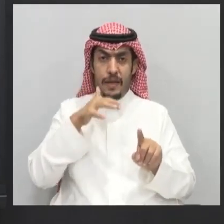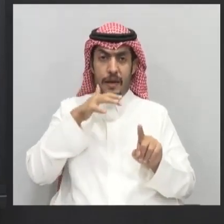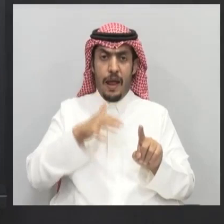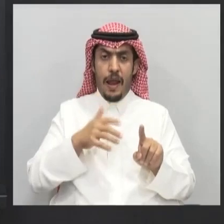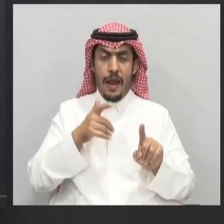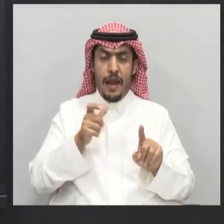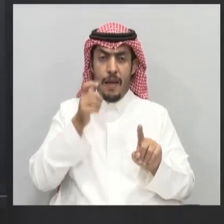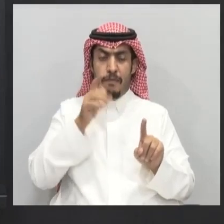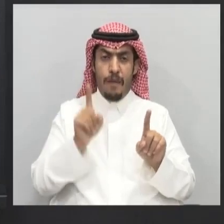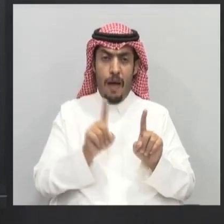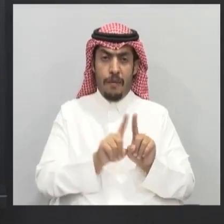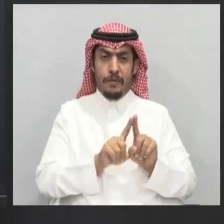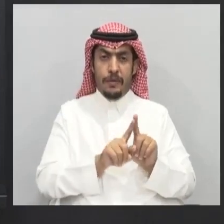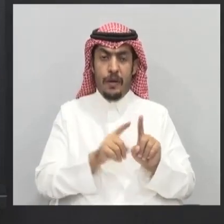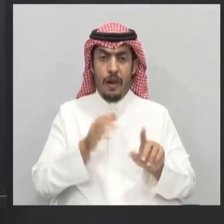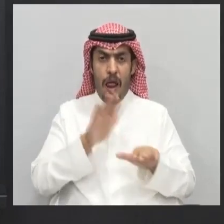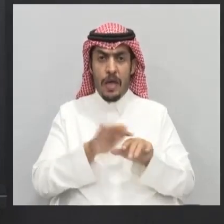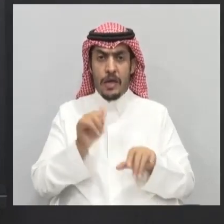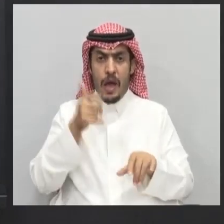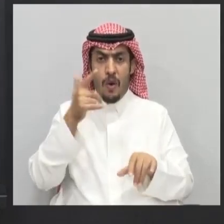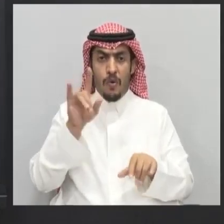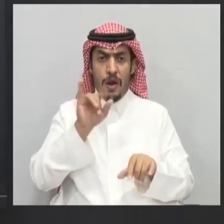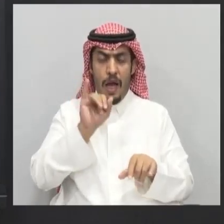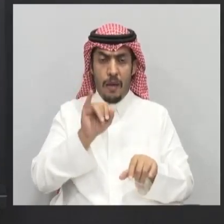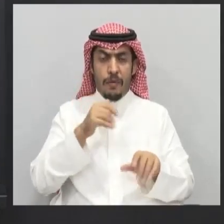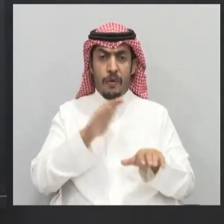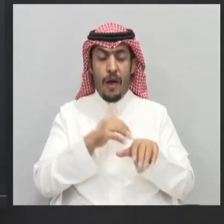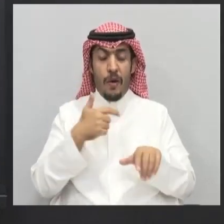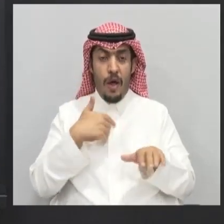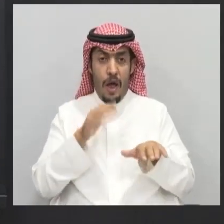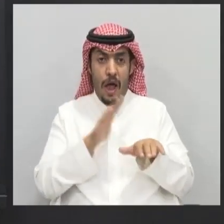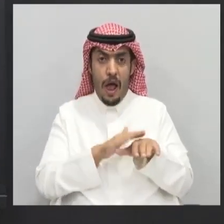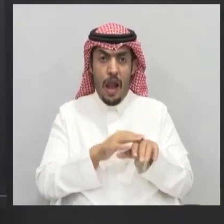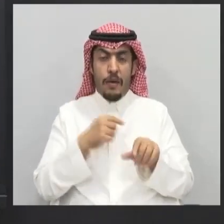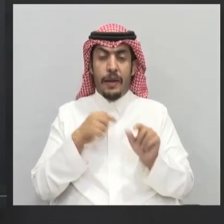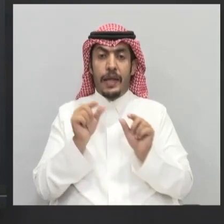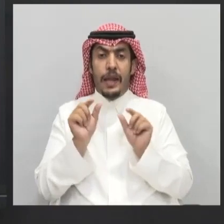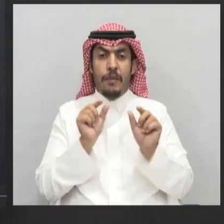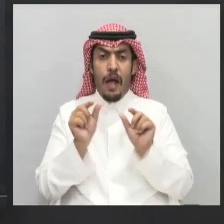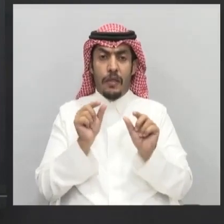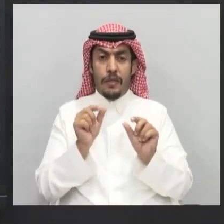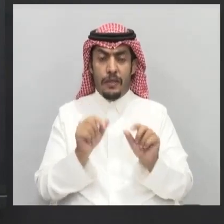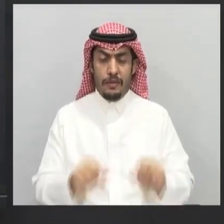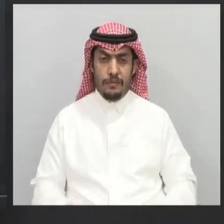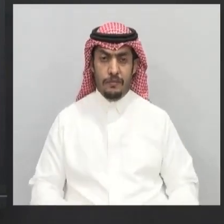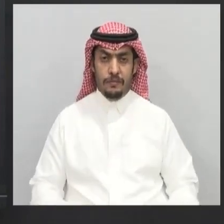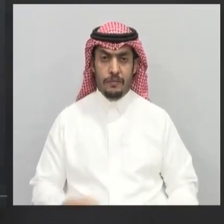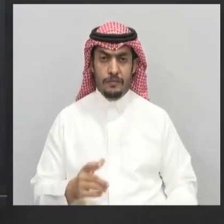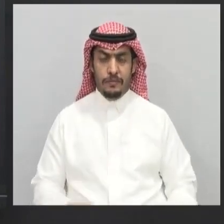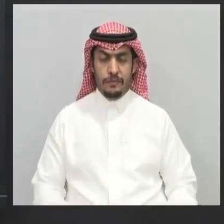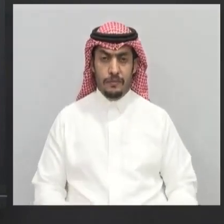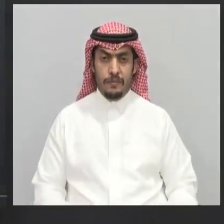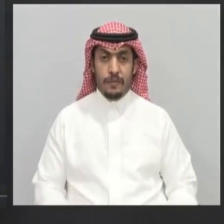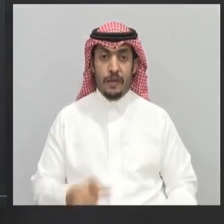والسلام فقال لي يا غلام اني اعلمك كلمات ما هذه الكلمات قال